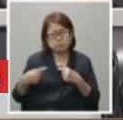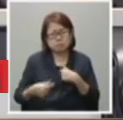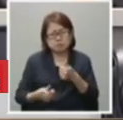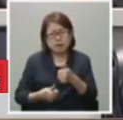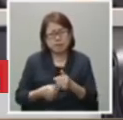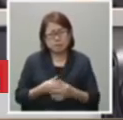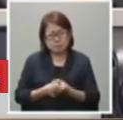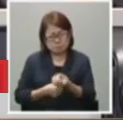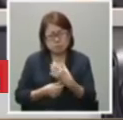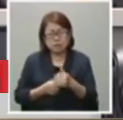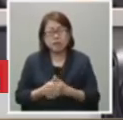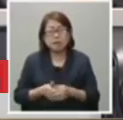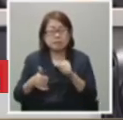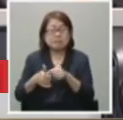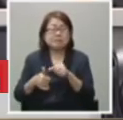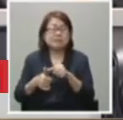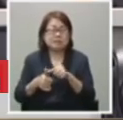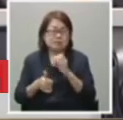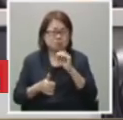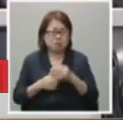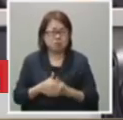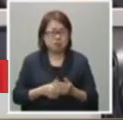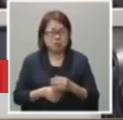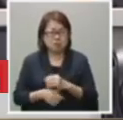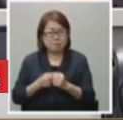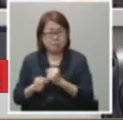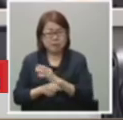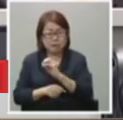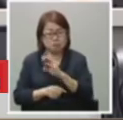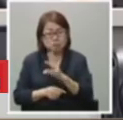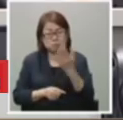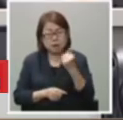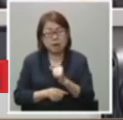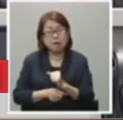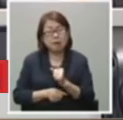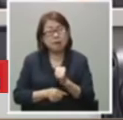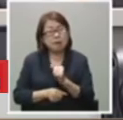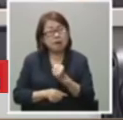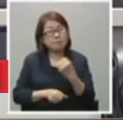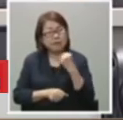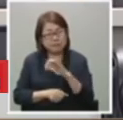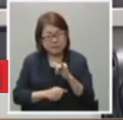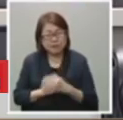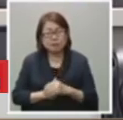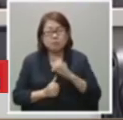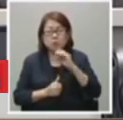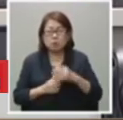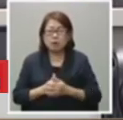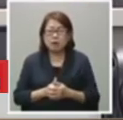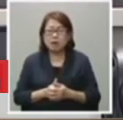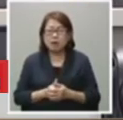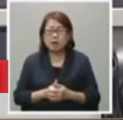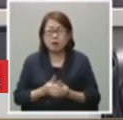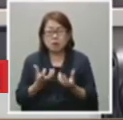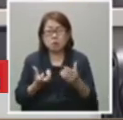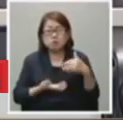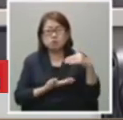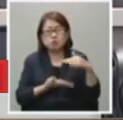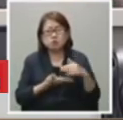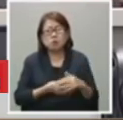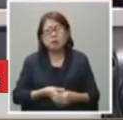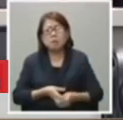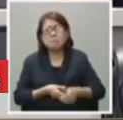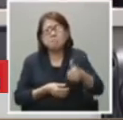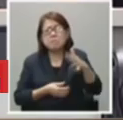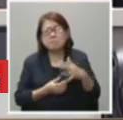ากูรูของรัฐบาลท่านพูดอีกครับเมื่อปี56นะฮะตอนไม่มีอำนาจพูดบอกว่า การส่งออกที่แย่ไม่ใช่เป็นเพราะค่า